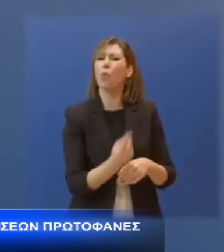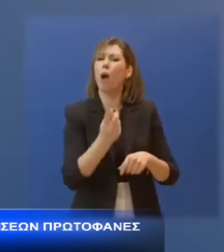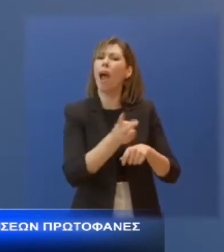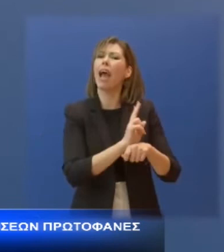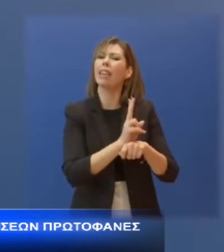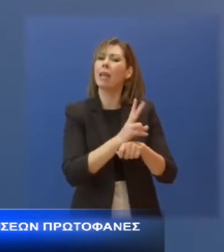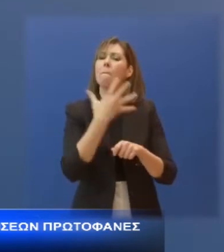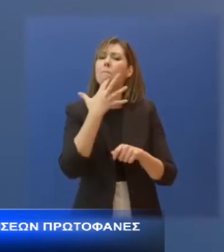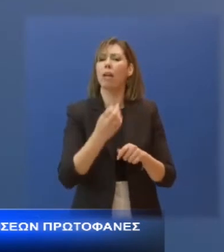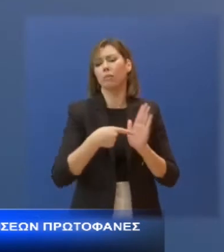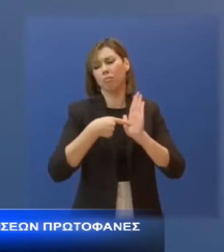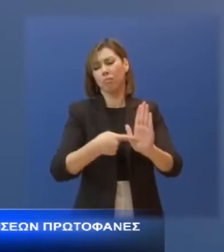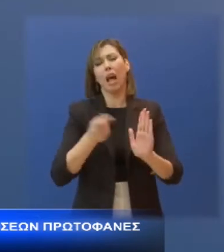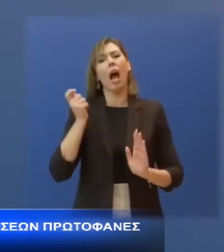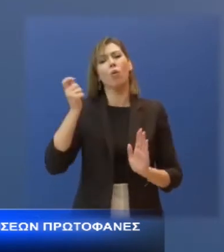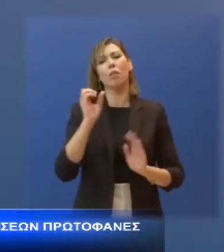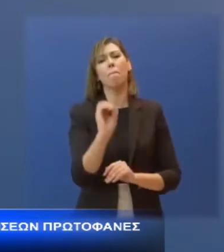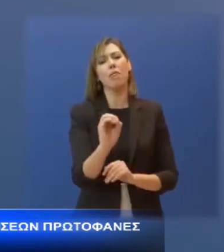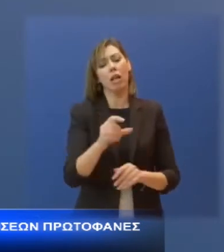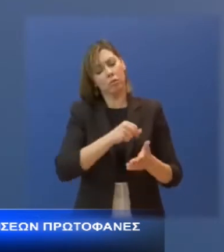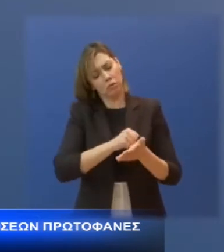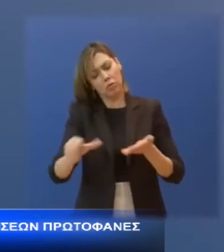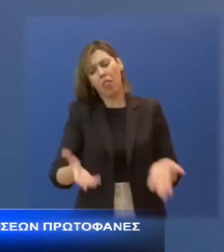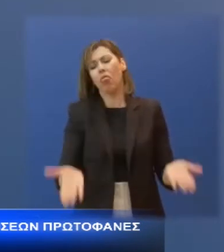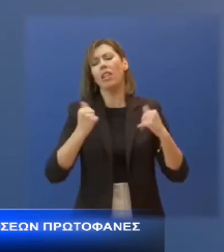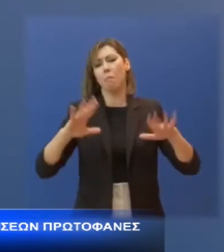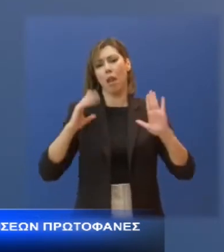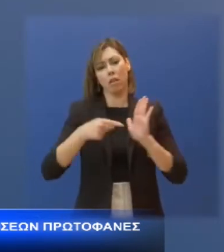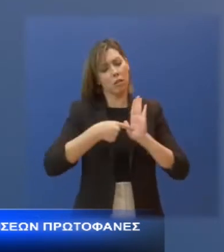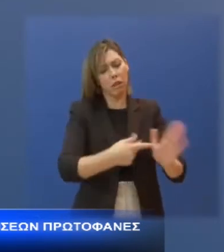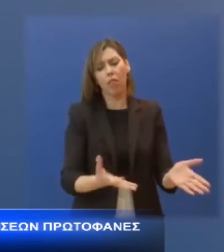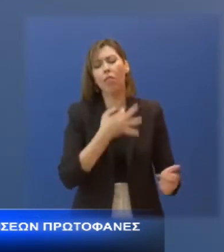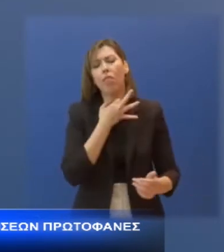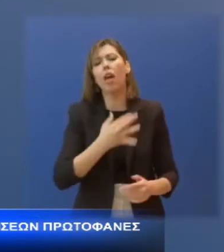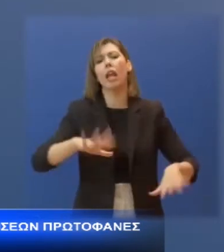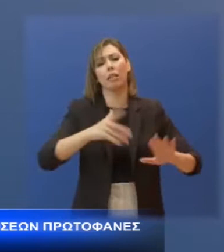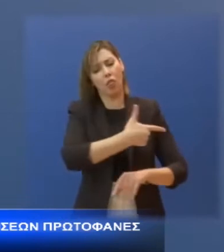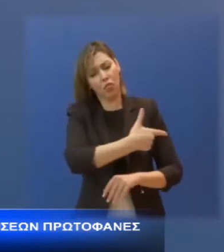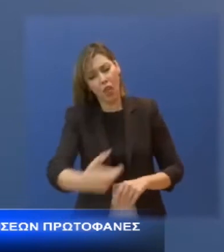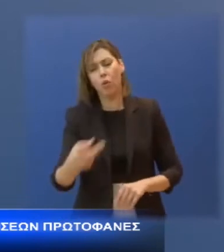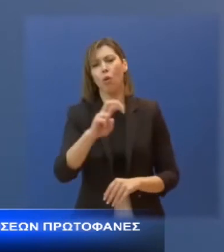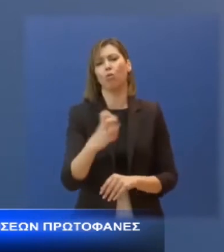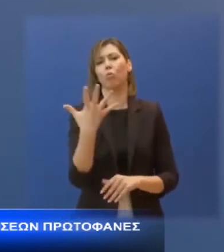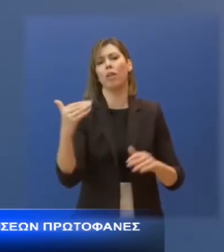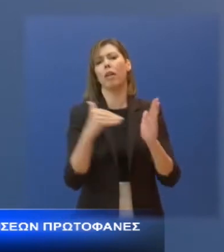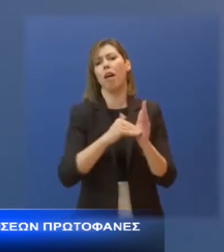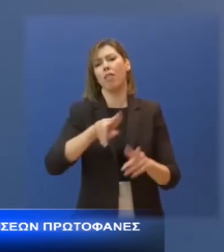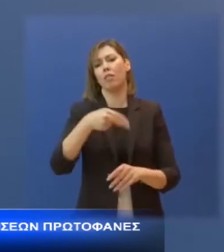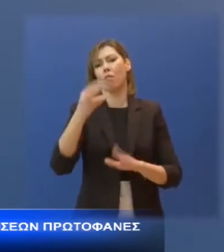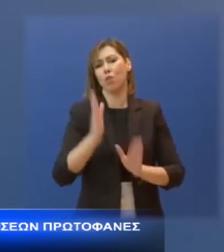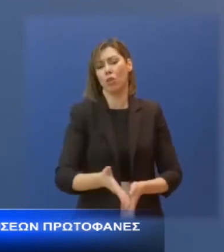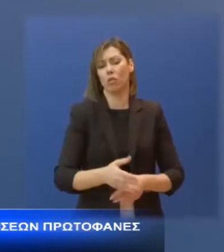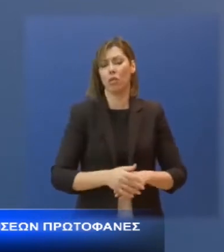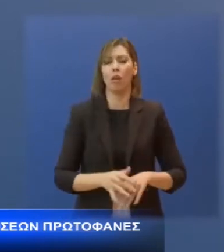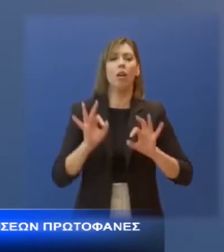τέλος του έτους. Και την ίδια στιγμή, παρά τις τεράστιες εξωγενείς προκλήσεις, η κυβέρνηση συνεχίζει για όλη την κοινωνία τις μεταρρυθμίσεις